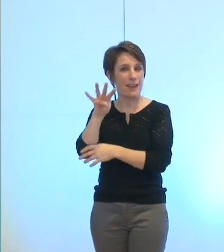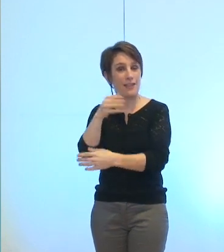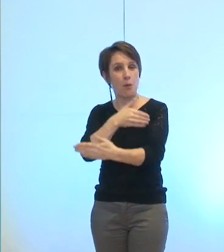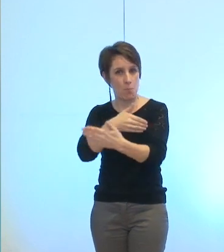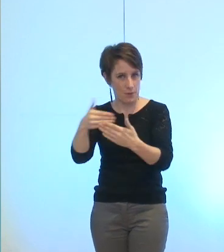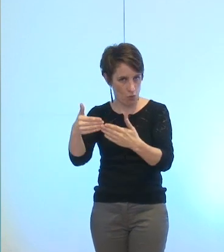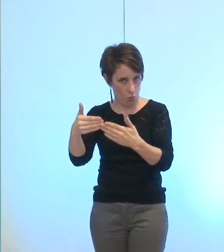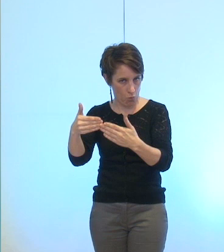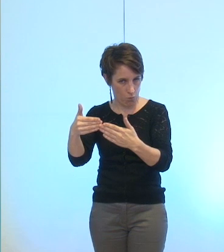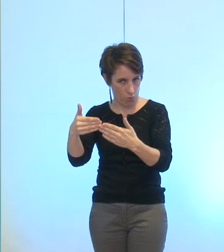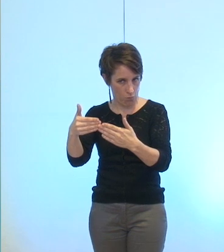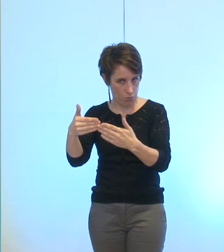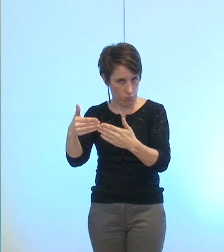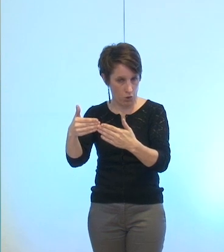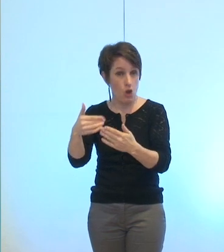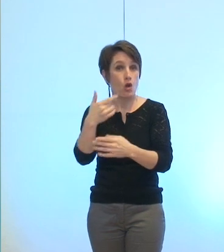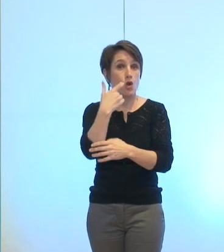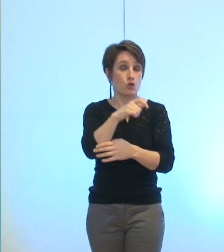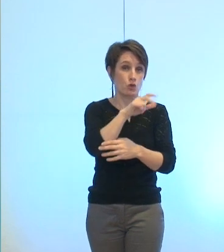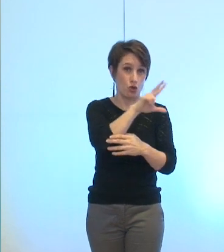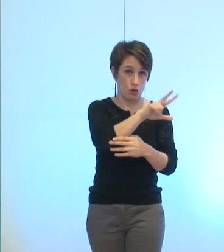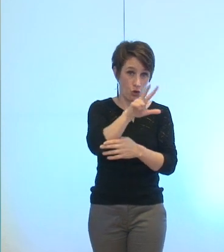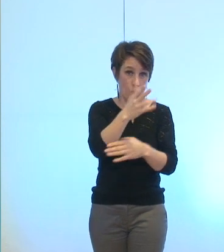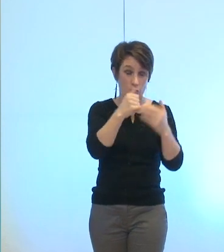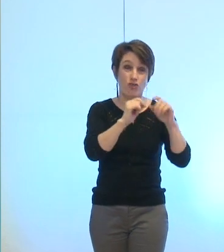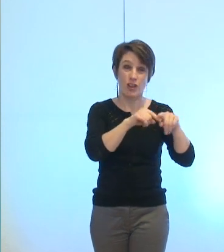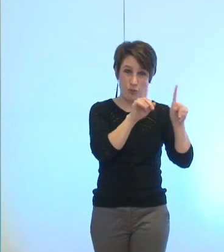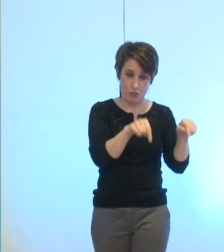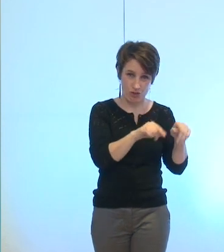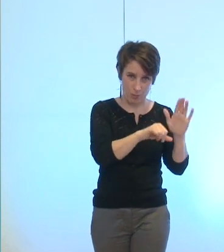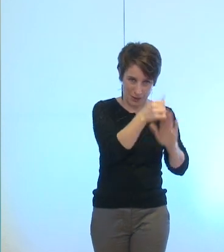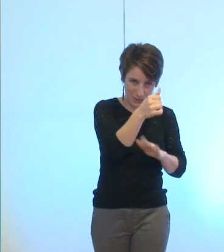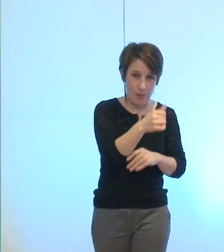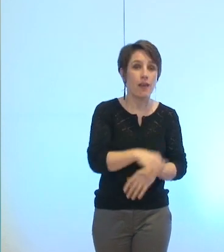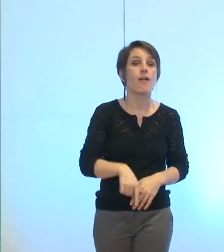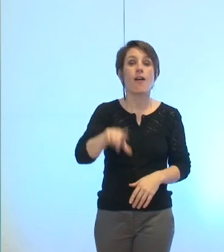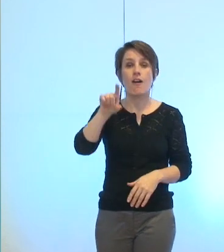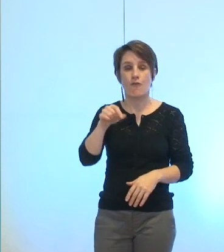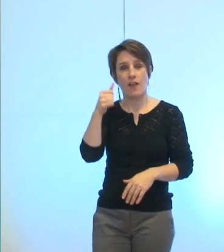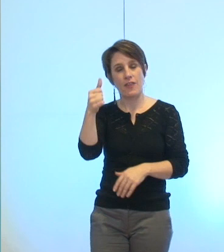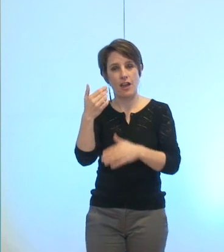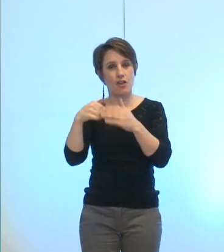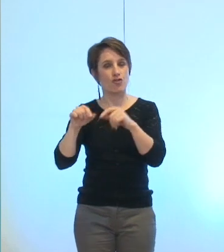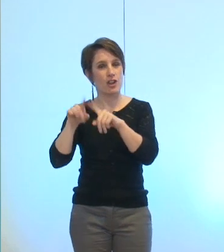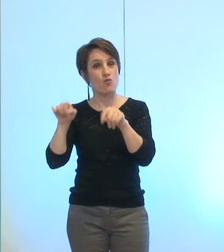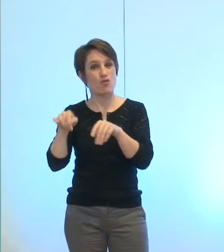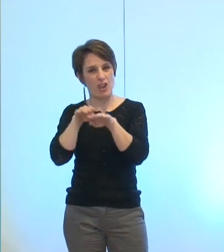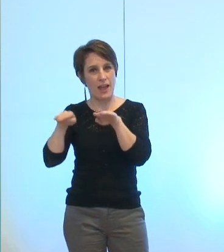dont 233 sur le budget principal et 21 sur les budgets